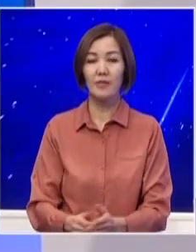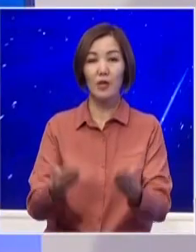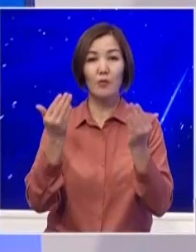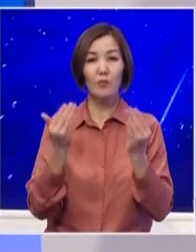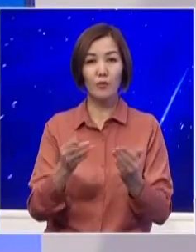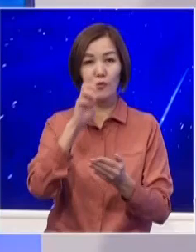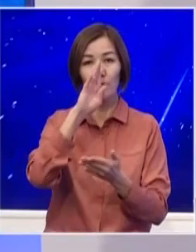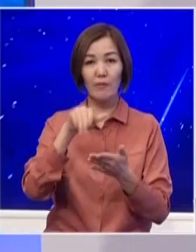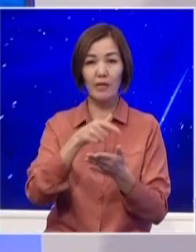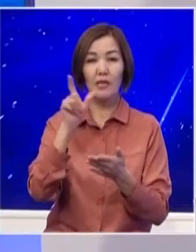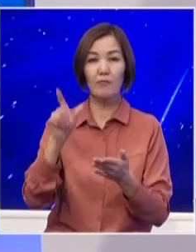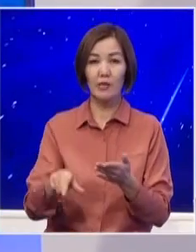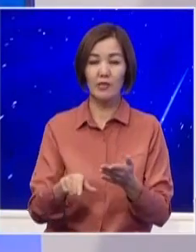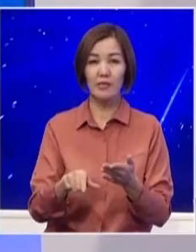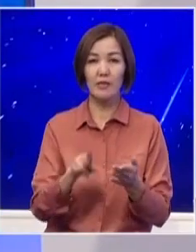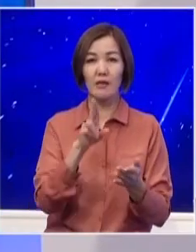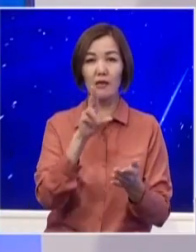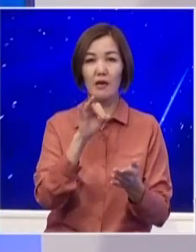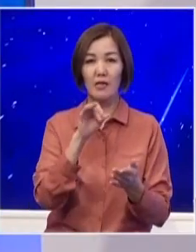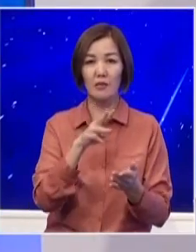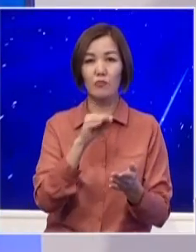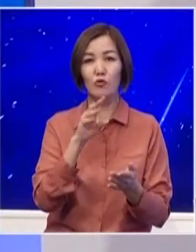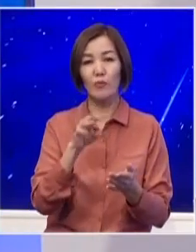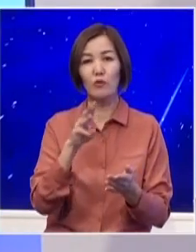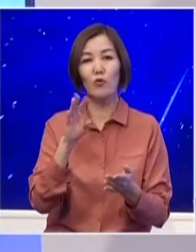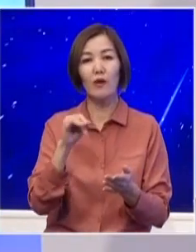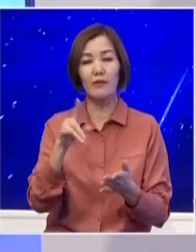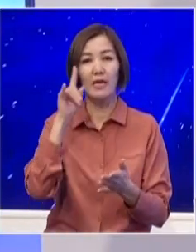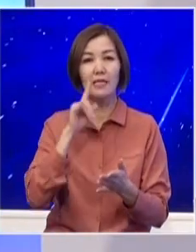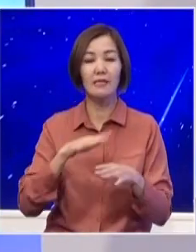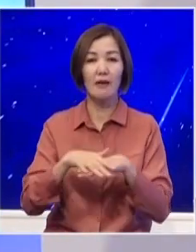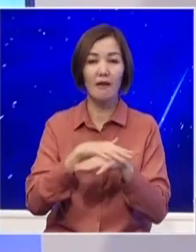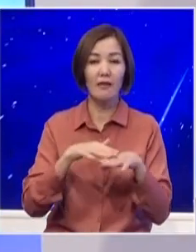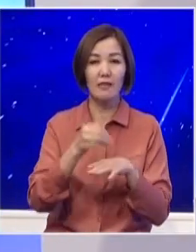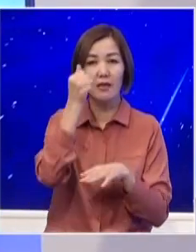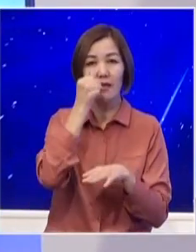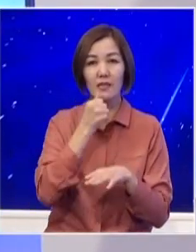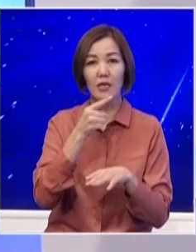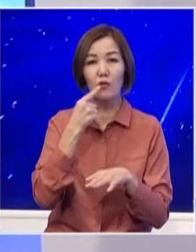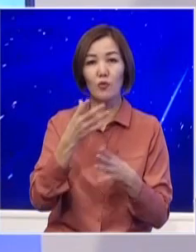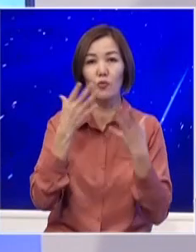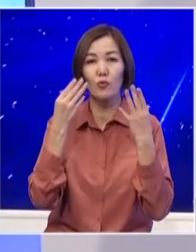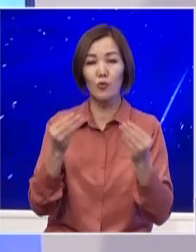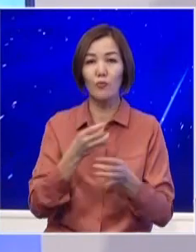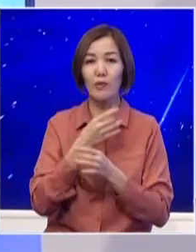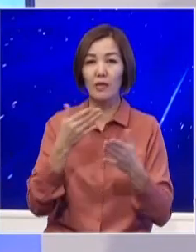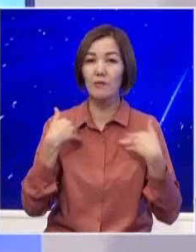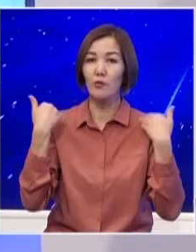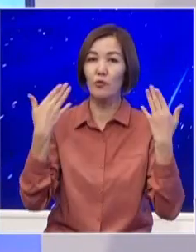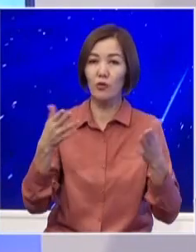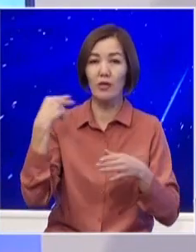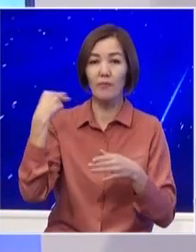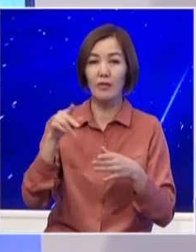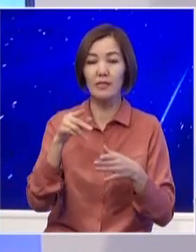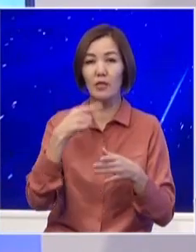Алғыс көгертет, көктетет. Бүгін мемлекет басшысы Қасым-Жомарт Тоқаевтың қазақстандықтарды алғыс айту күнімен құттықтады. Президент